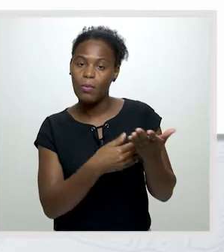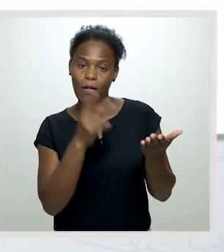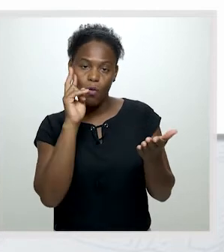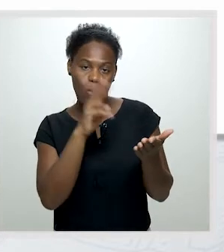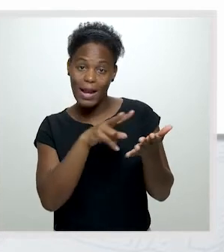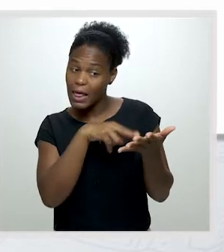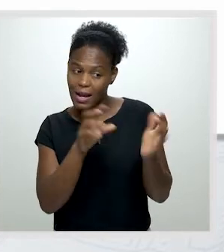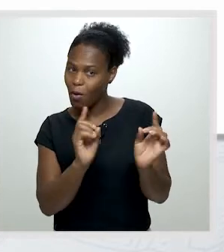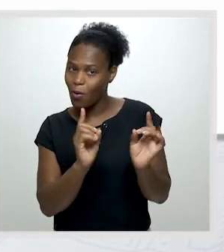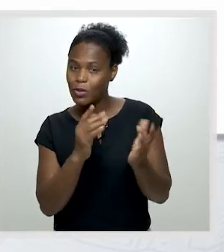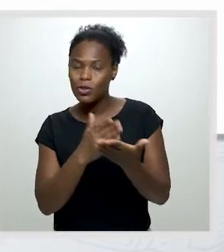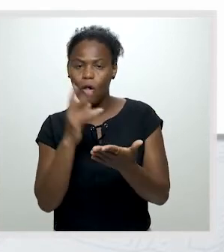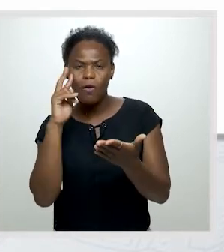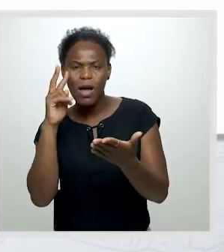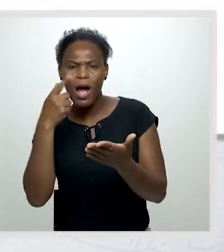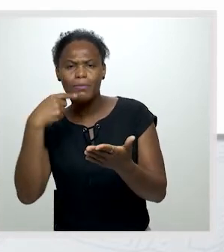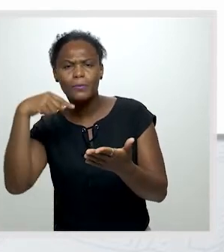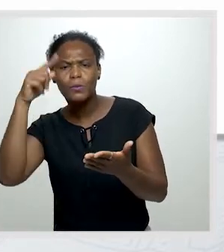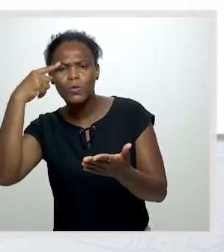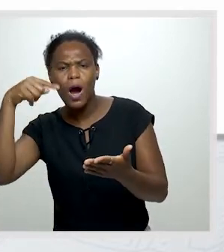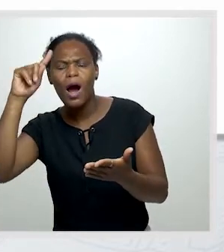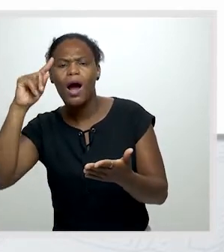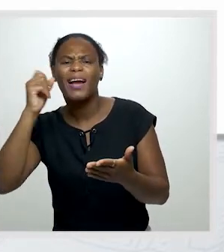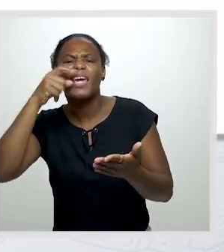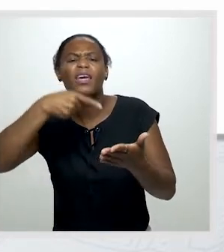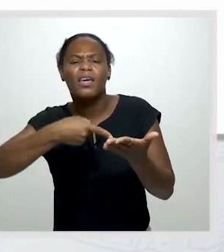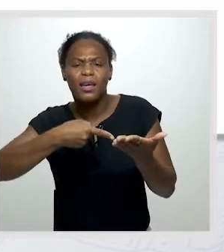les lire et on va essayer de deviner qui est